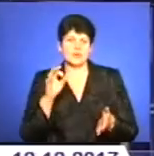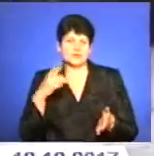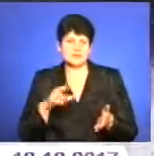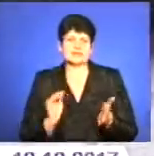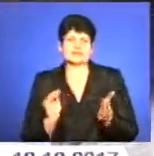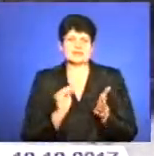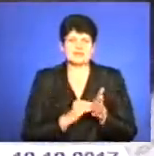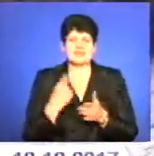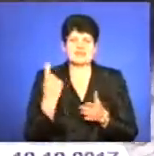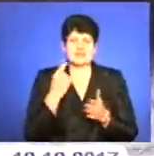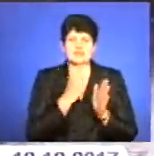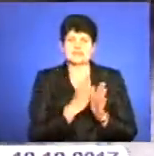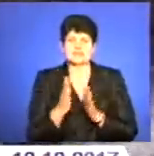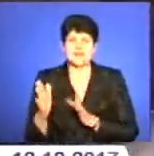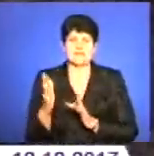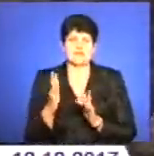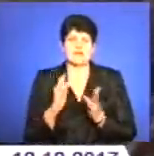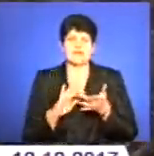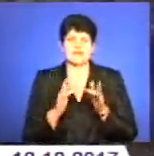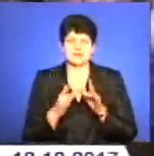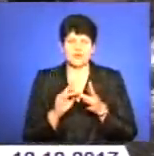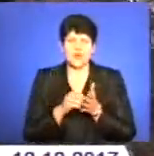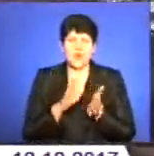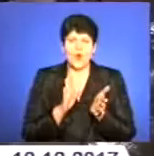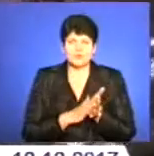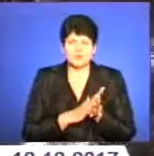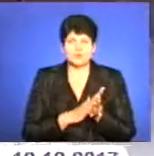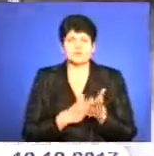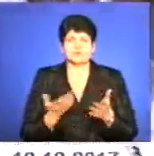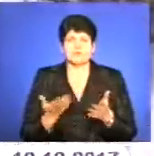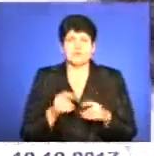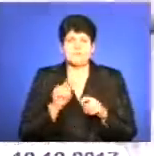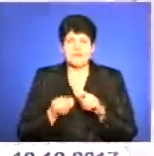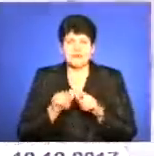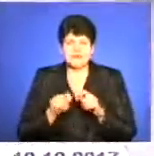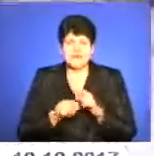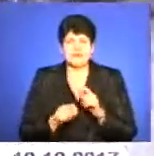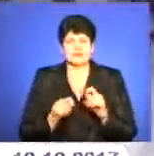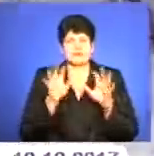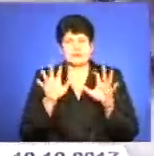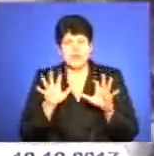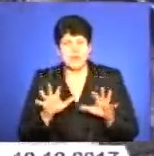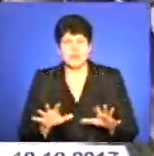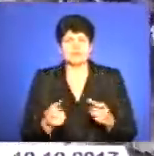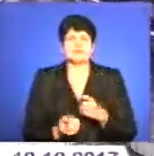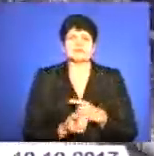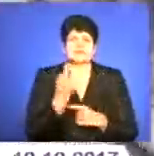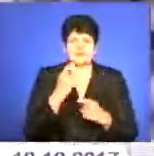заноситься до єдиної системи електронного обліку деревини. Перевіряють законність походження ялинки на сайті